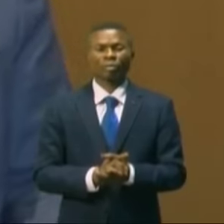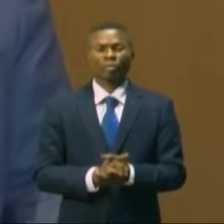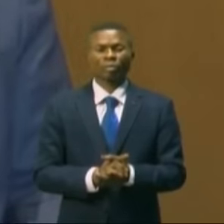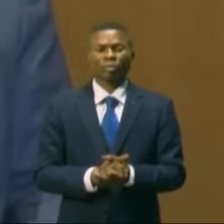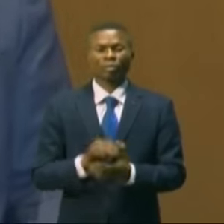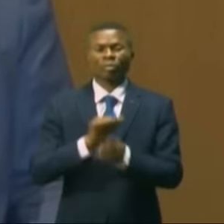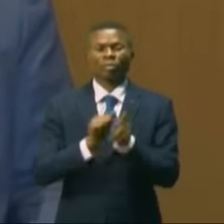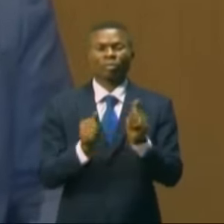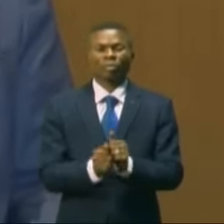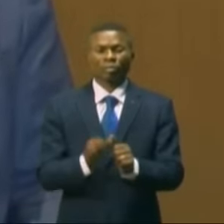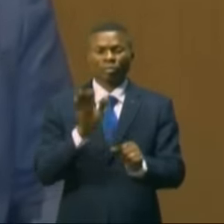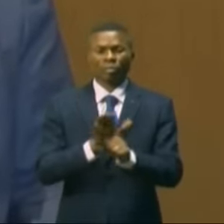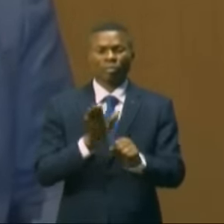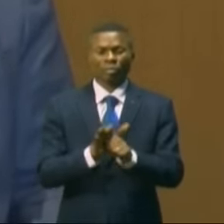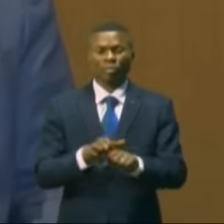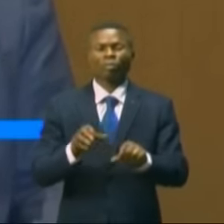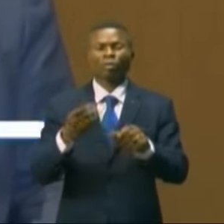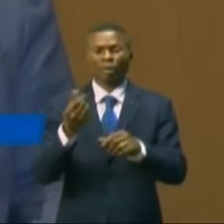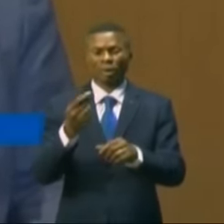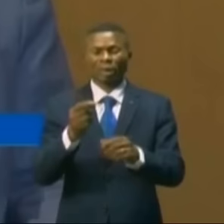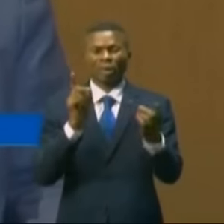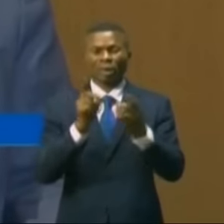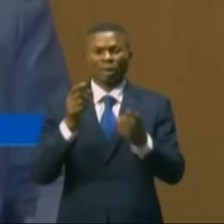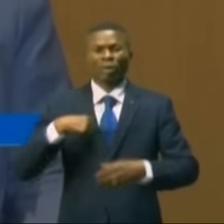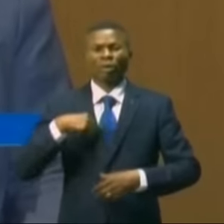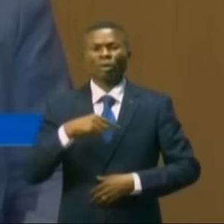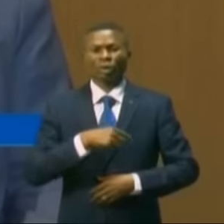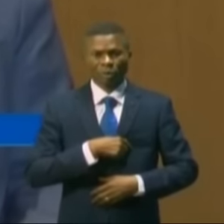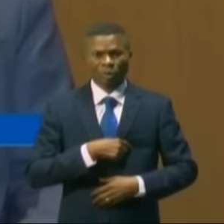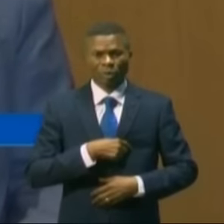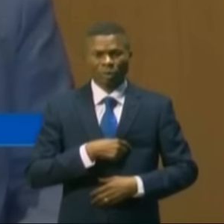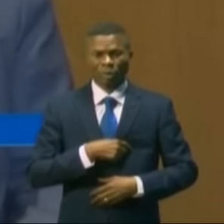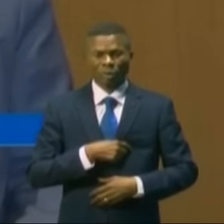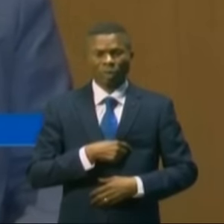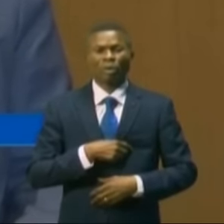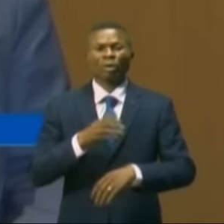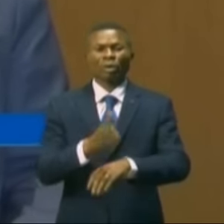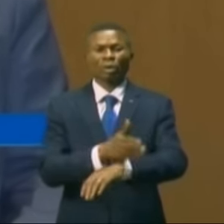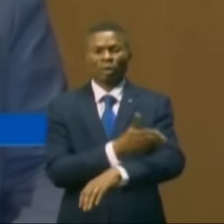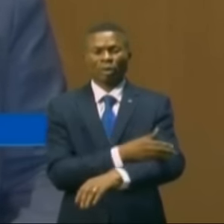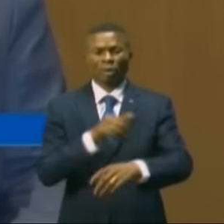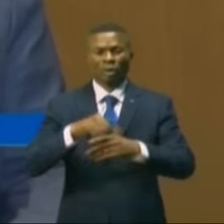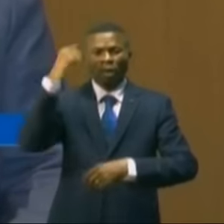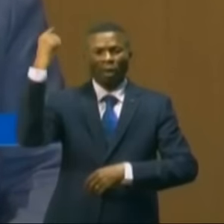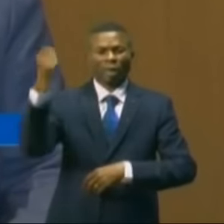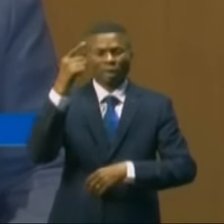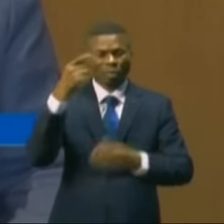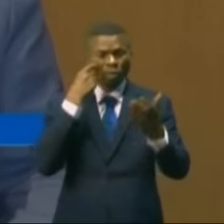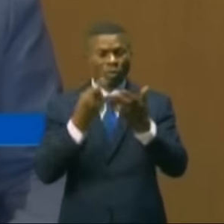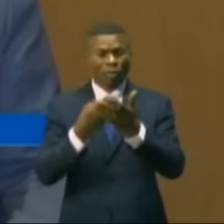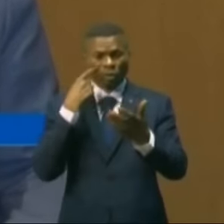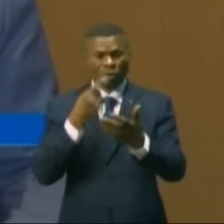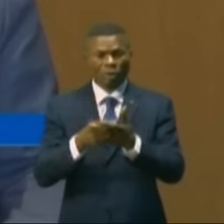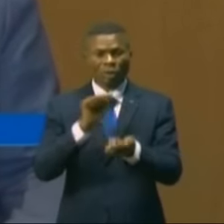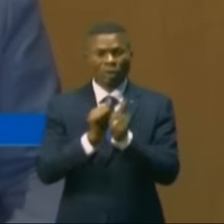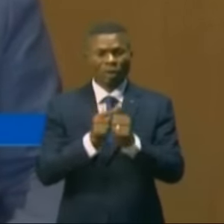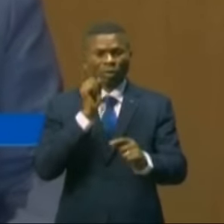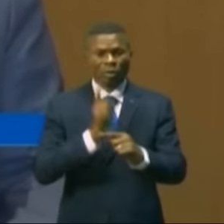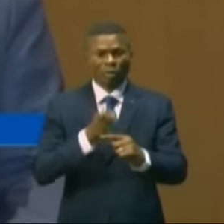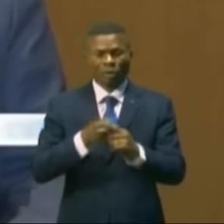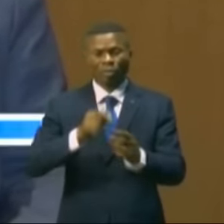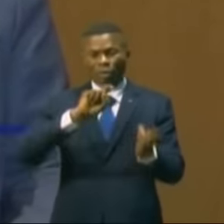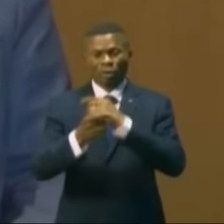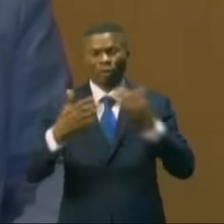questions macroéconomiques auxquelles nous faisons face est sans doute croissante dans un monde confronté aux défis du changement